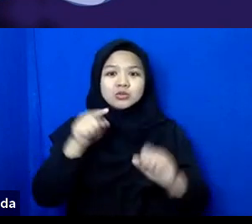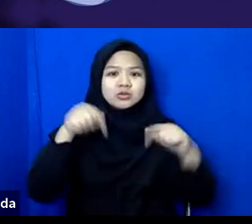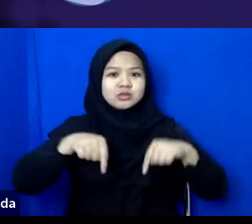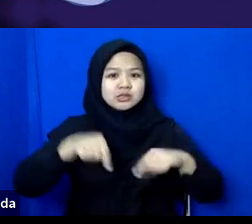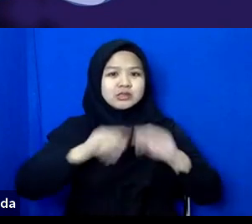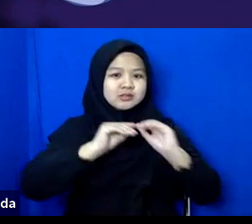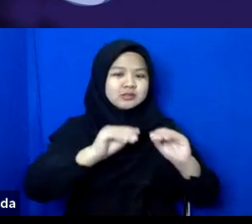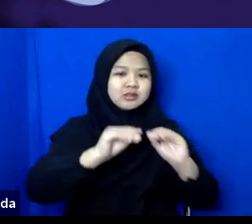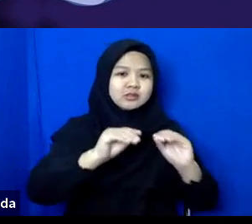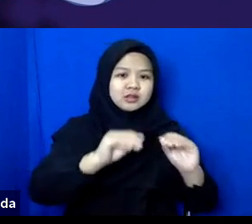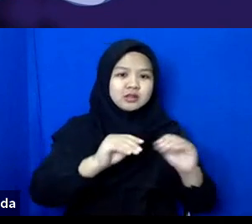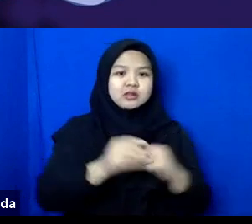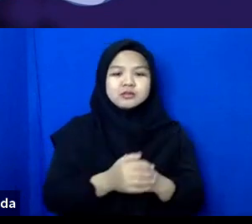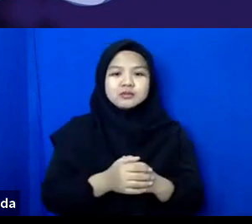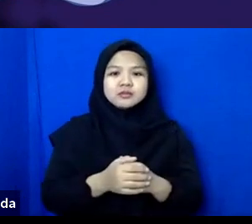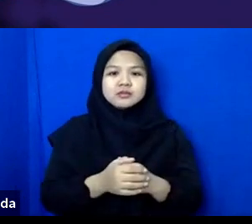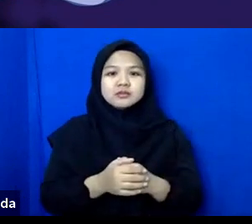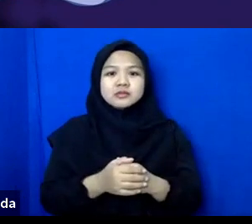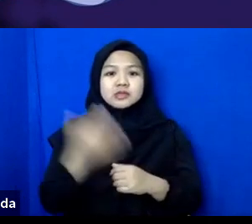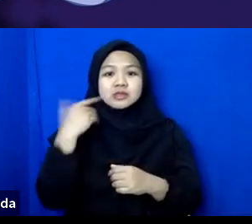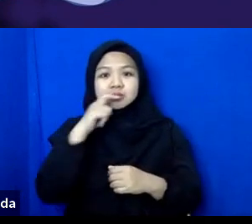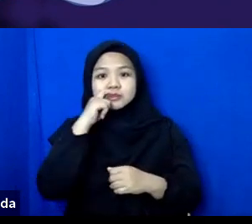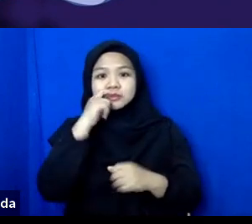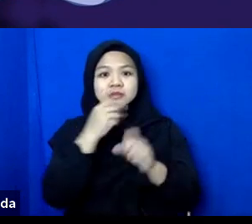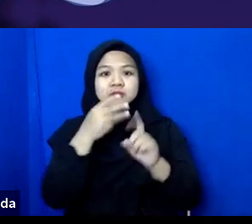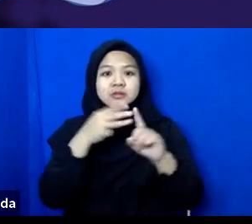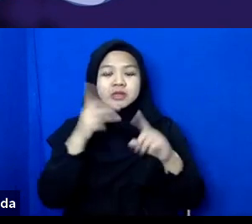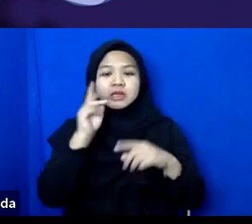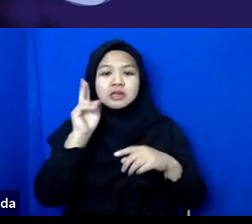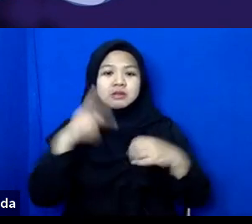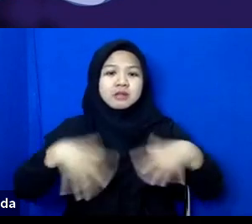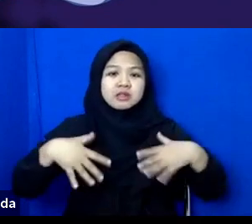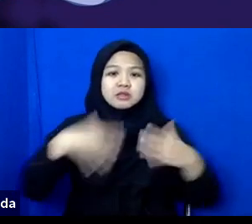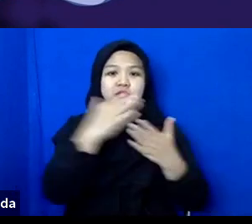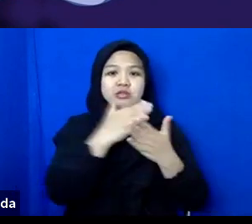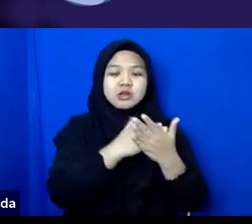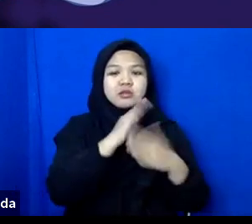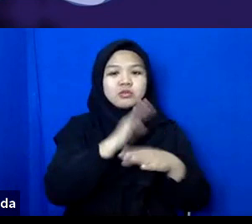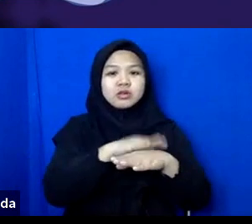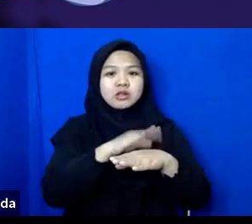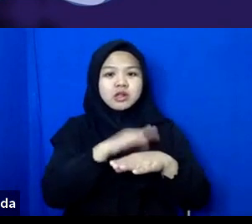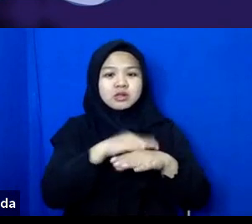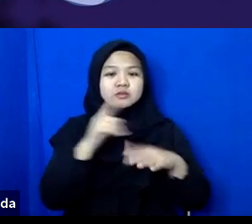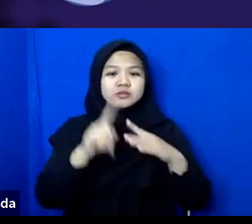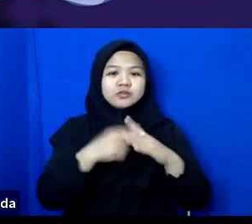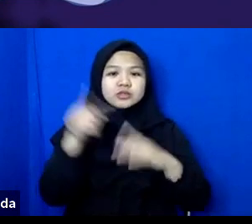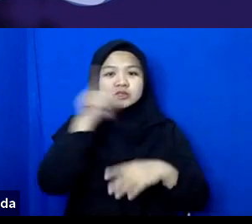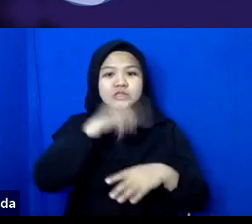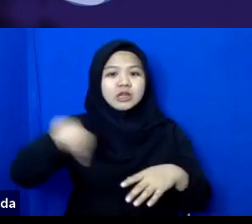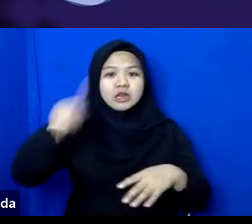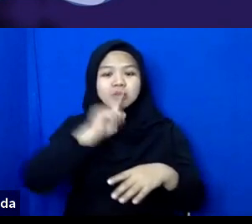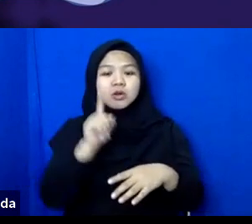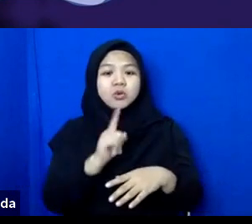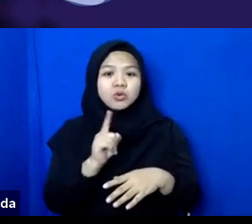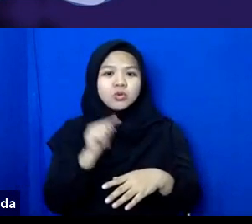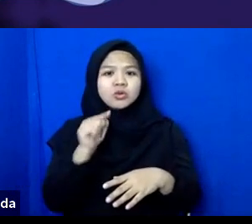diajarkan Pak bahagia jadi memang tadi itu kalau Pak bagaikan geledek ada praktik ada kebijakan ada kebudayaan gitu dimulai dari lingkaran yang mana dulu